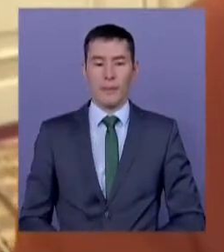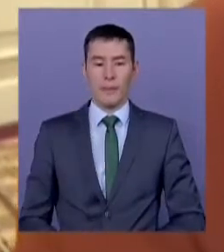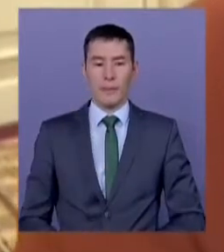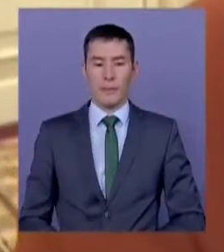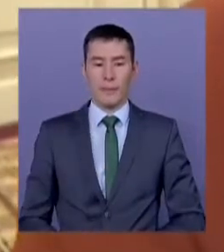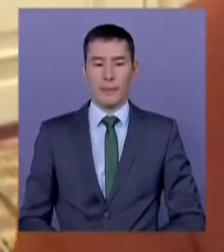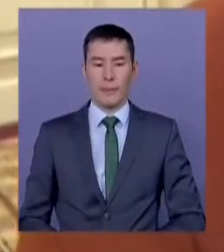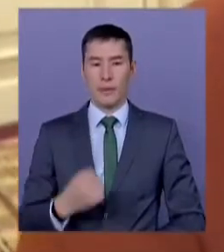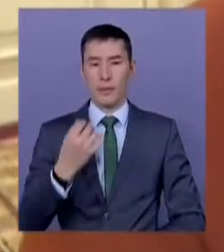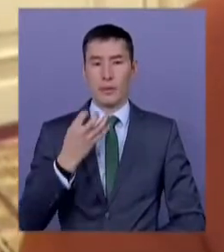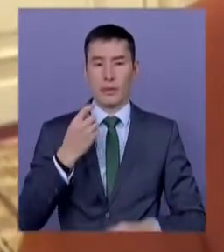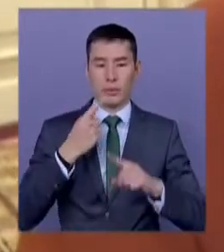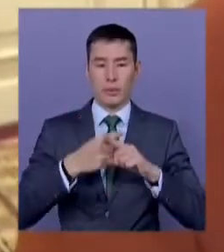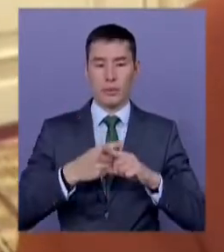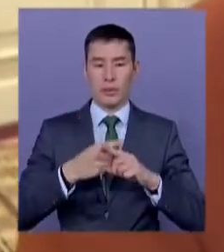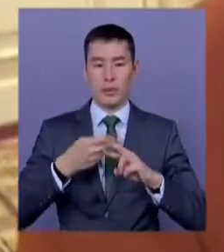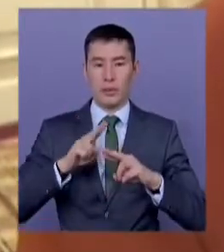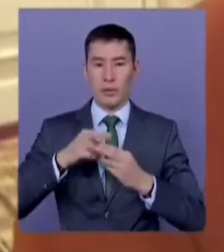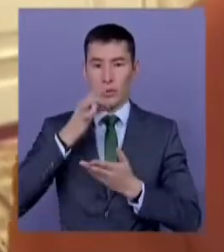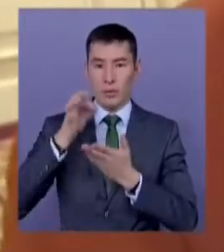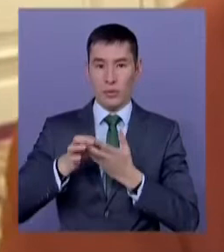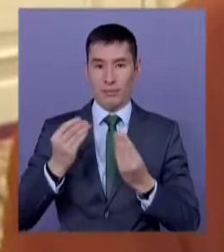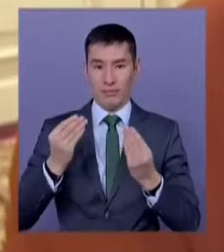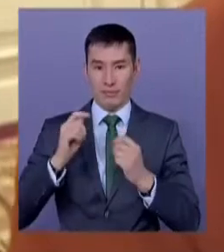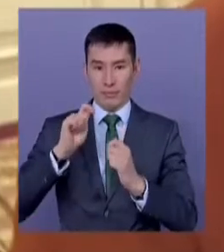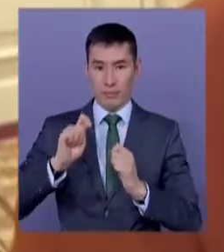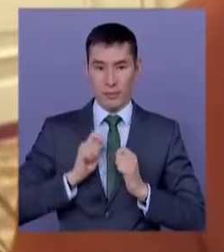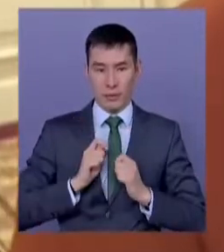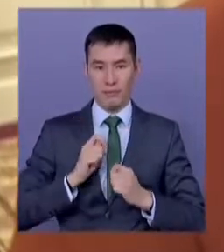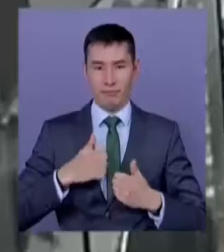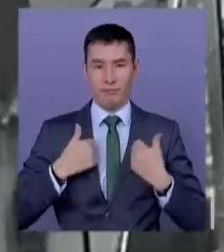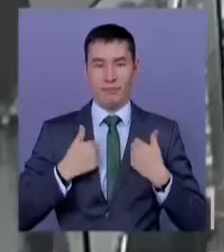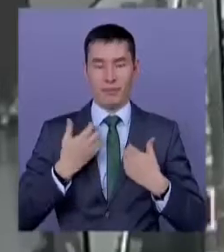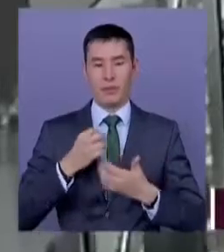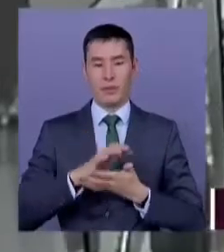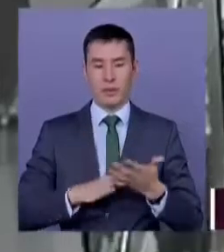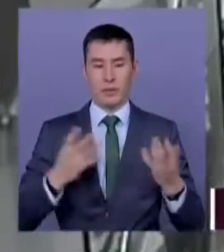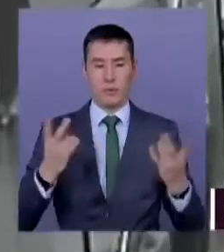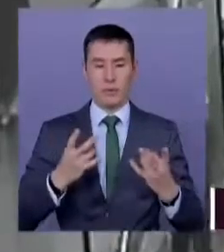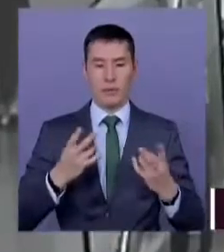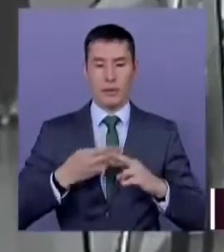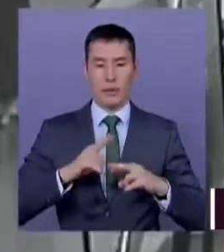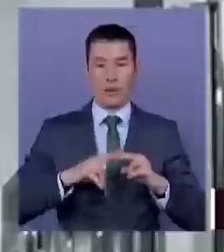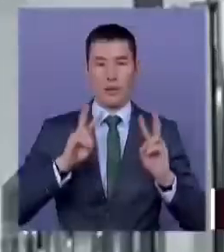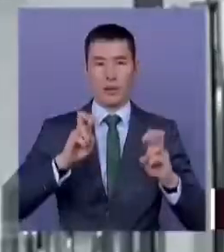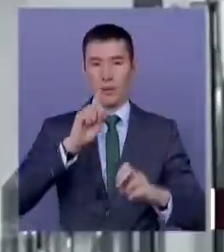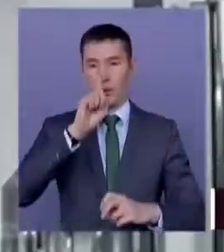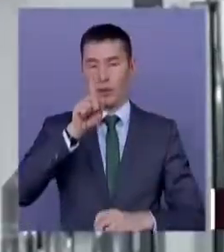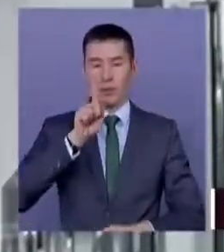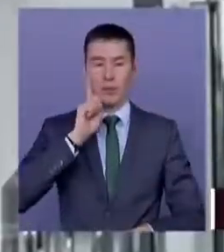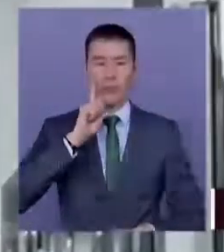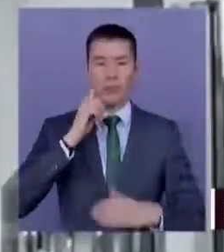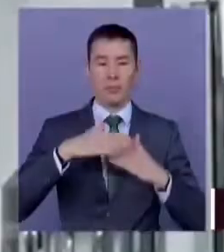бағындыру, және де осы үлкен атаққа дарын сыйлығына лайық болу. Биыл жастар жылында 2 миллионға жуық